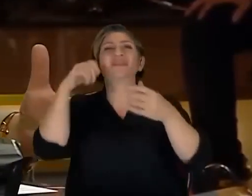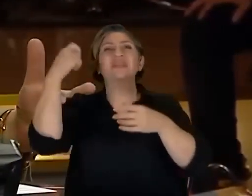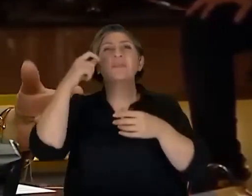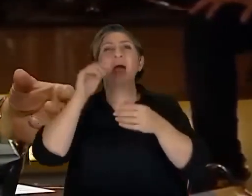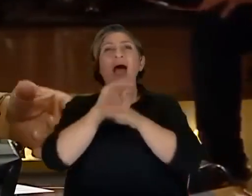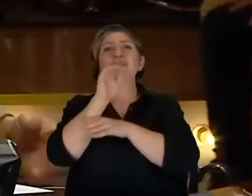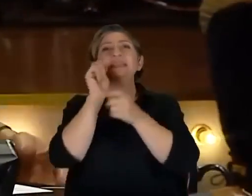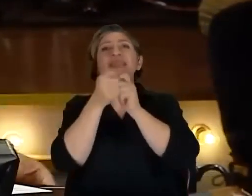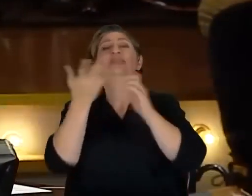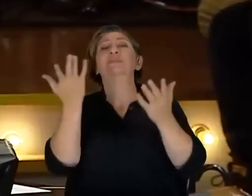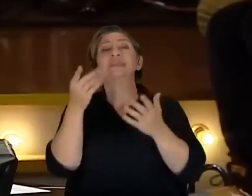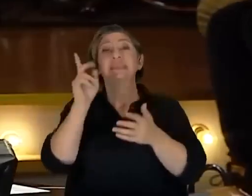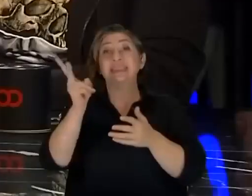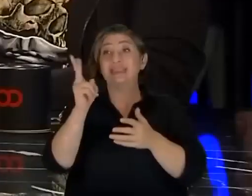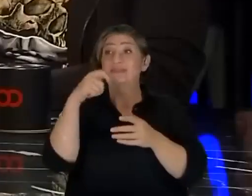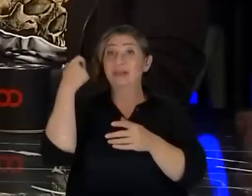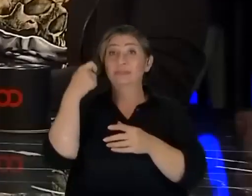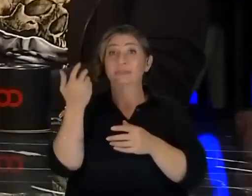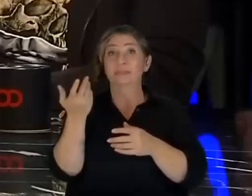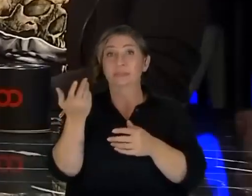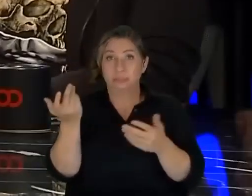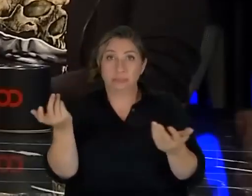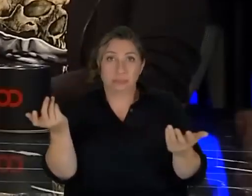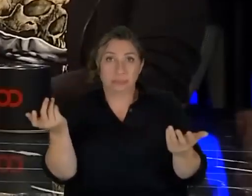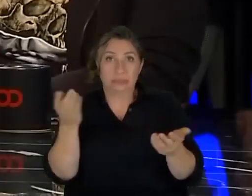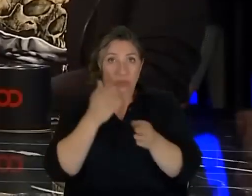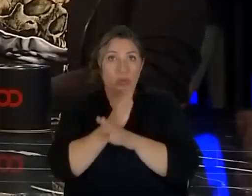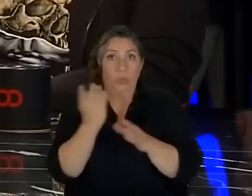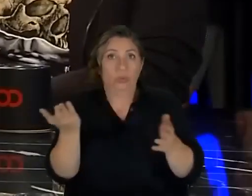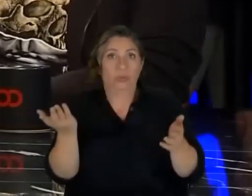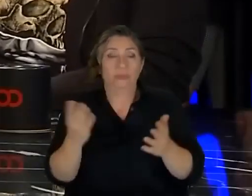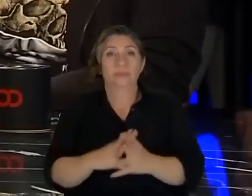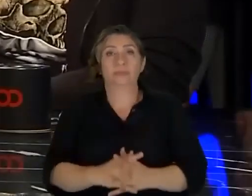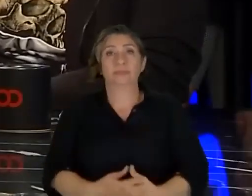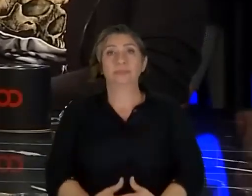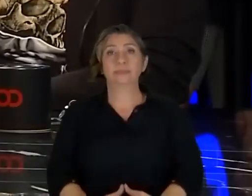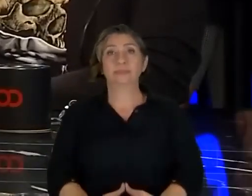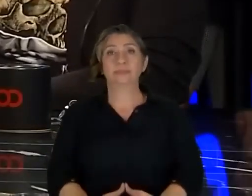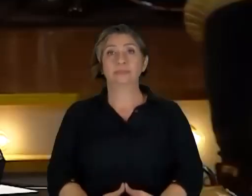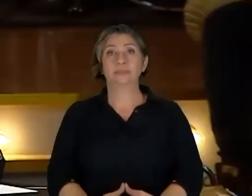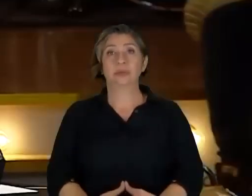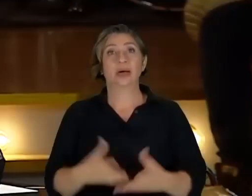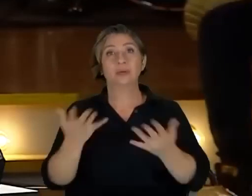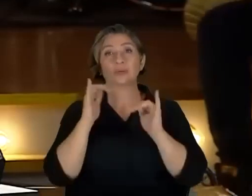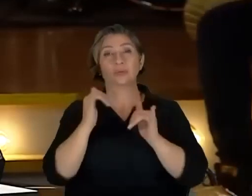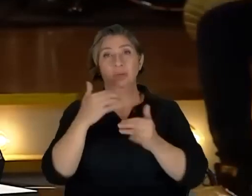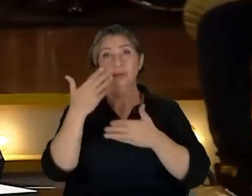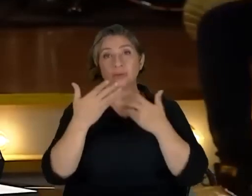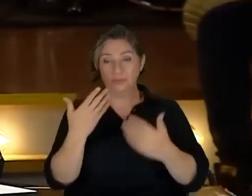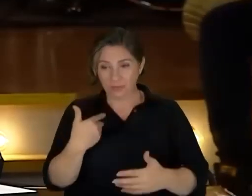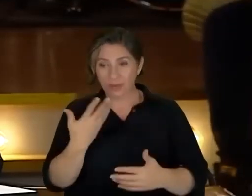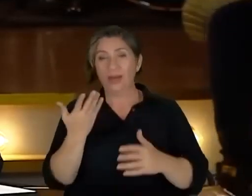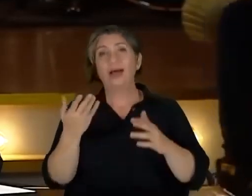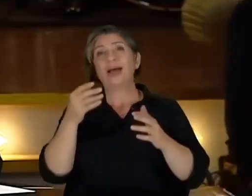bile hayatını değiştirmesi? Mesela sizin film. Kesinlikle öyle. Kesinlikle. Hı? Hani kötü bahsediyordum da bak